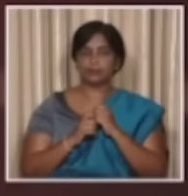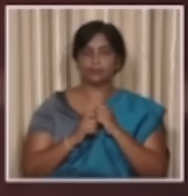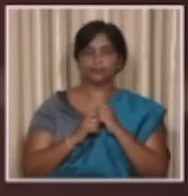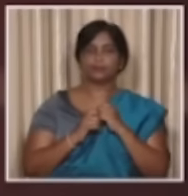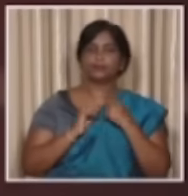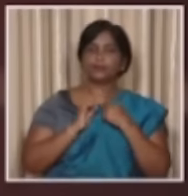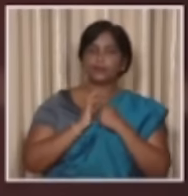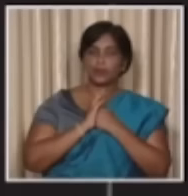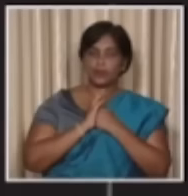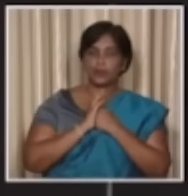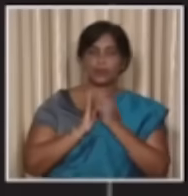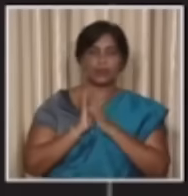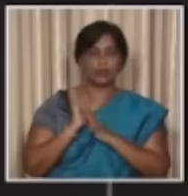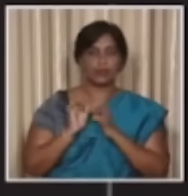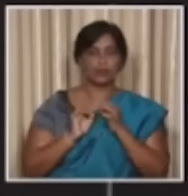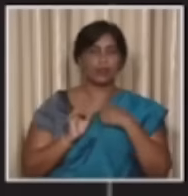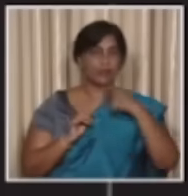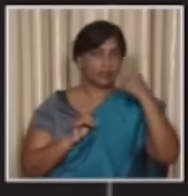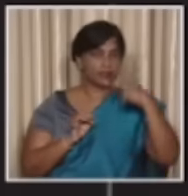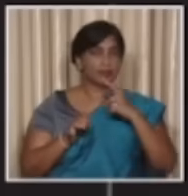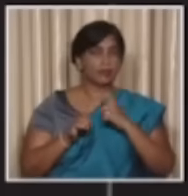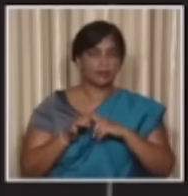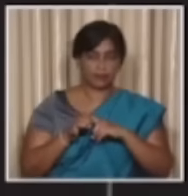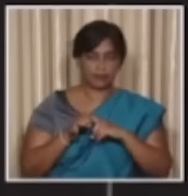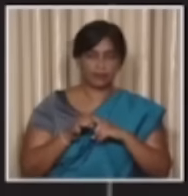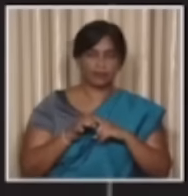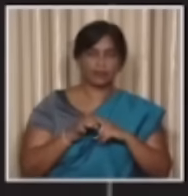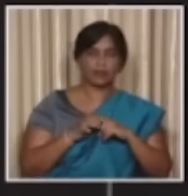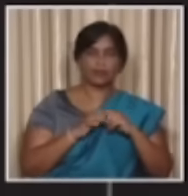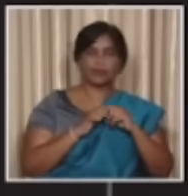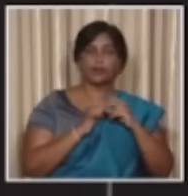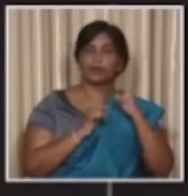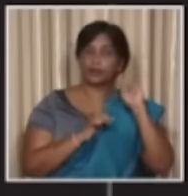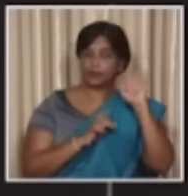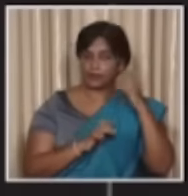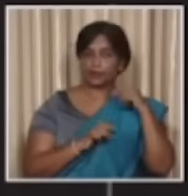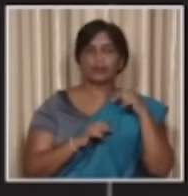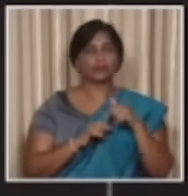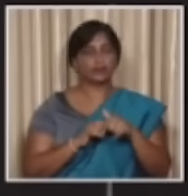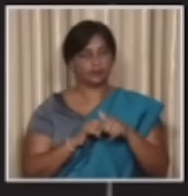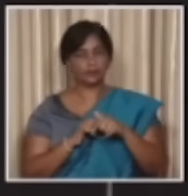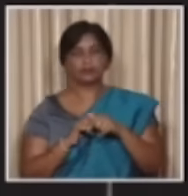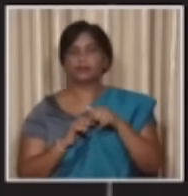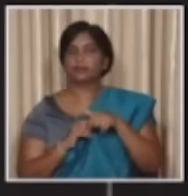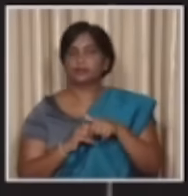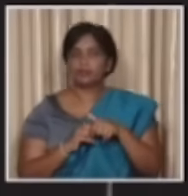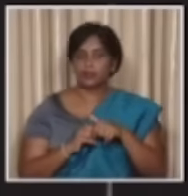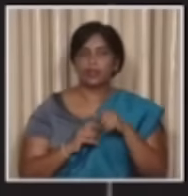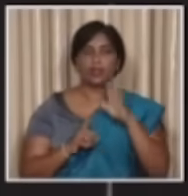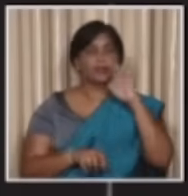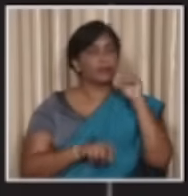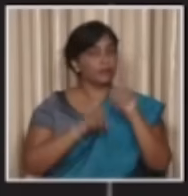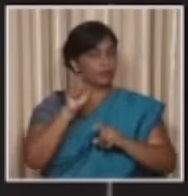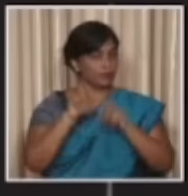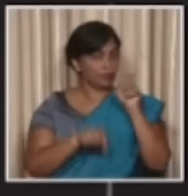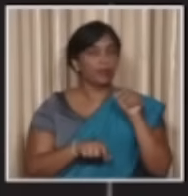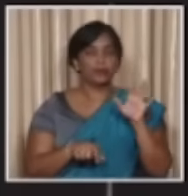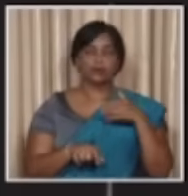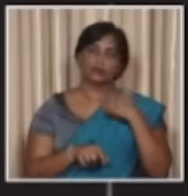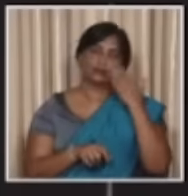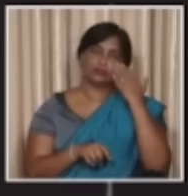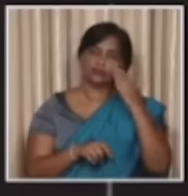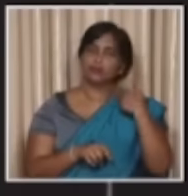ගරු ඇමතුමා, මගේ දෙවැනි අතුරු ප්‍රශ්නය විශේෂයෙන්ම දැන් මේ වන විට මේ පුද්ගලයන් අපි